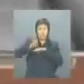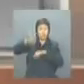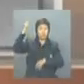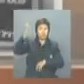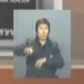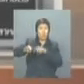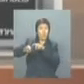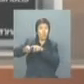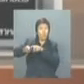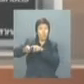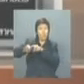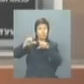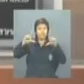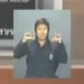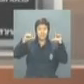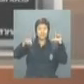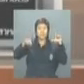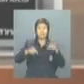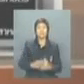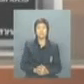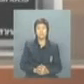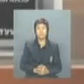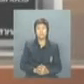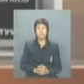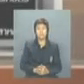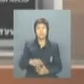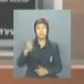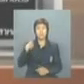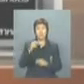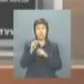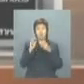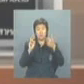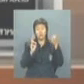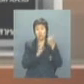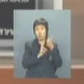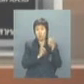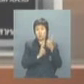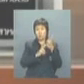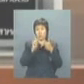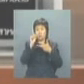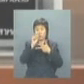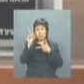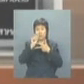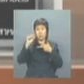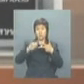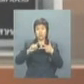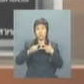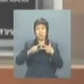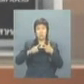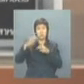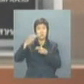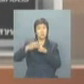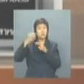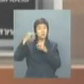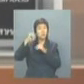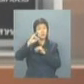ค่ะขณะที่นายเจริญจันโกมล นั้นนะคะว่าที่รองประธานสภาผู้แทนราษฎรคนที่1เป็นส.ส.จังหวัด